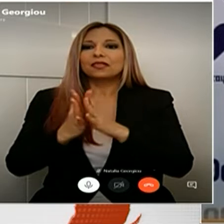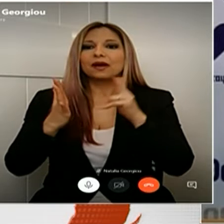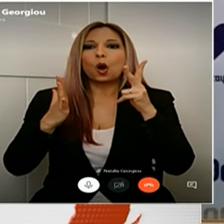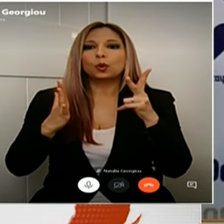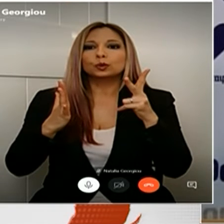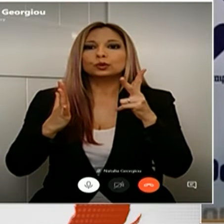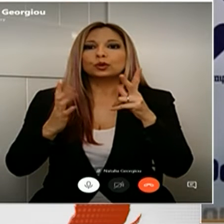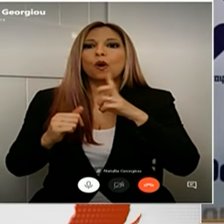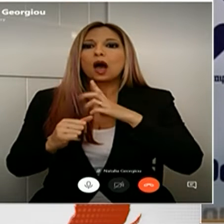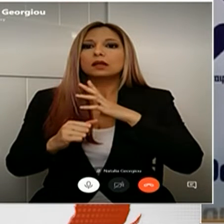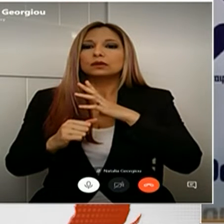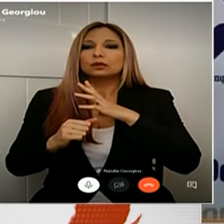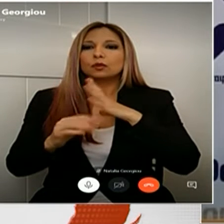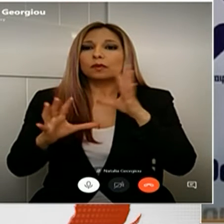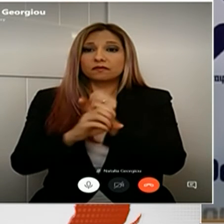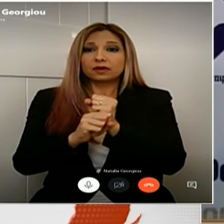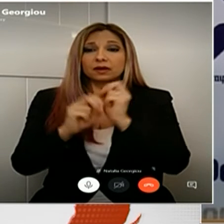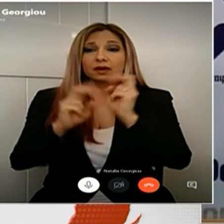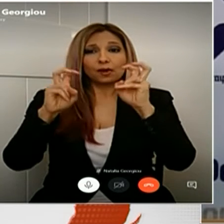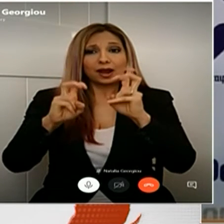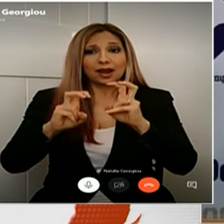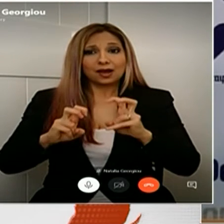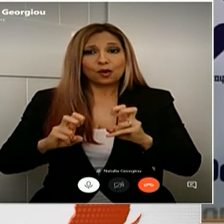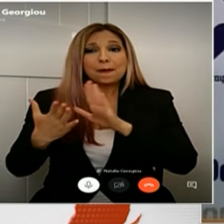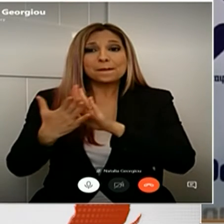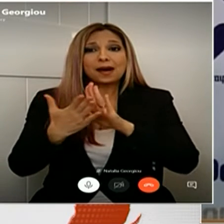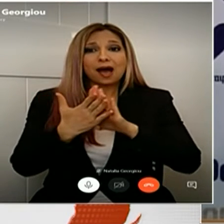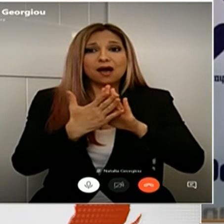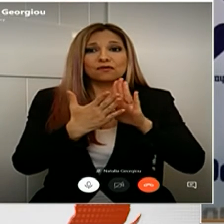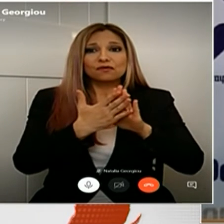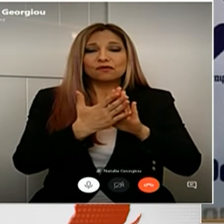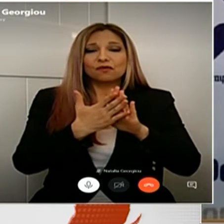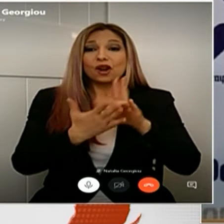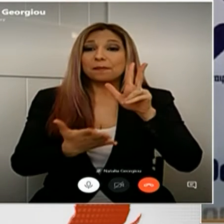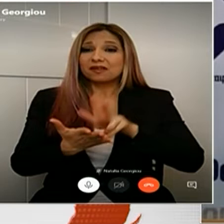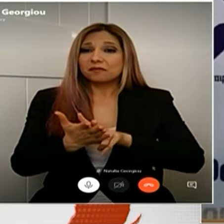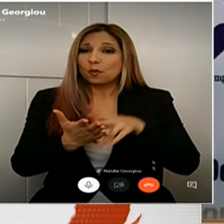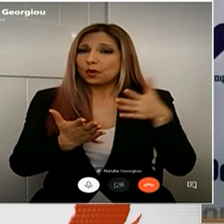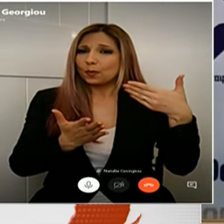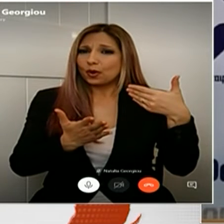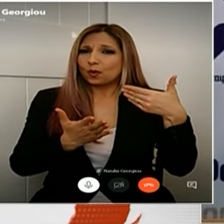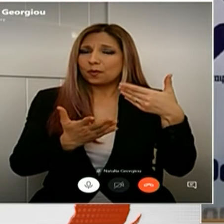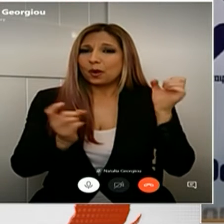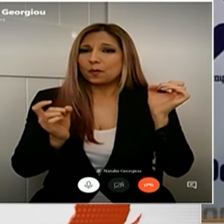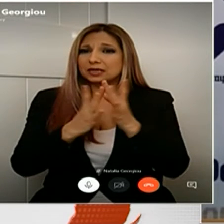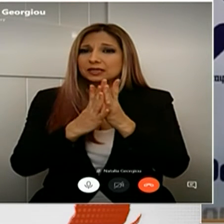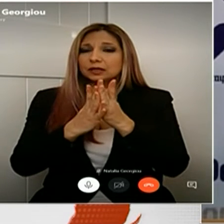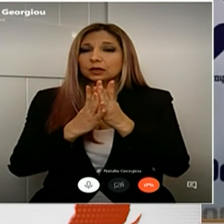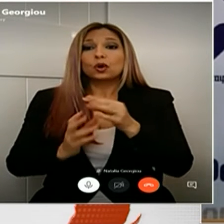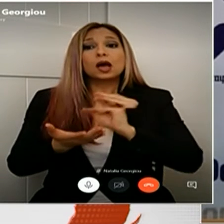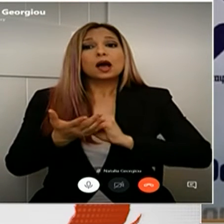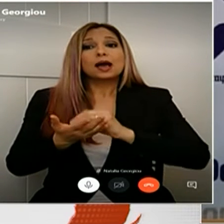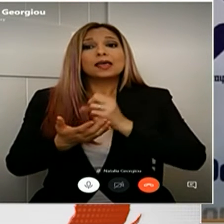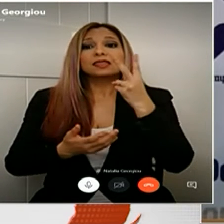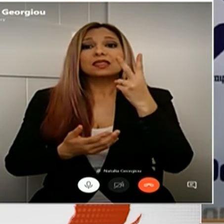εντοπίστηκαν μέσω εχνηλάτησης των επαφών ήδη επιβεωμένων αριστατικών και δύο άτομα των οποίων το